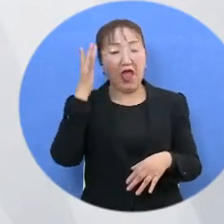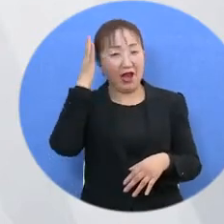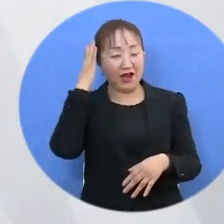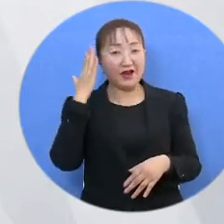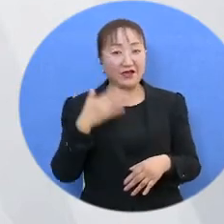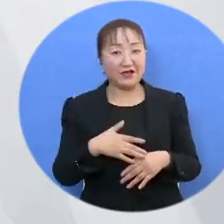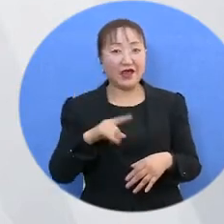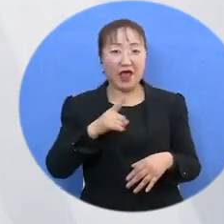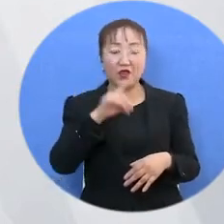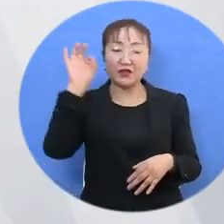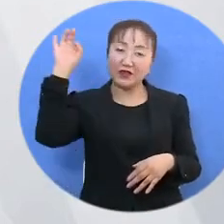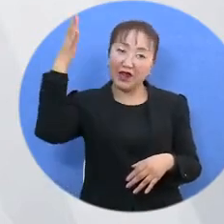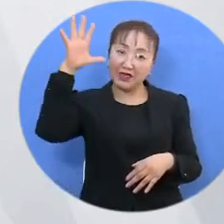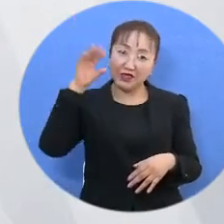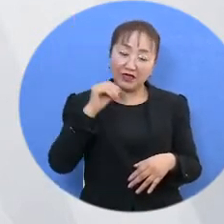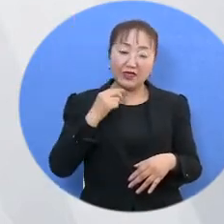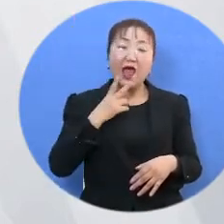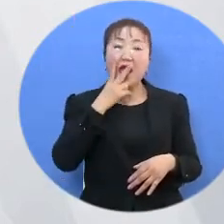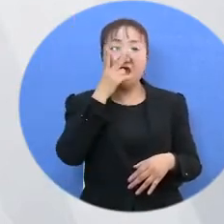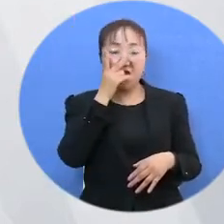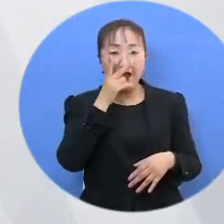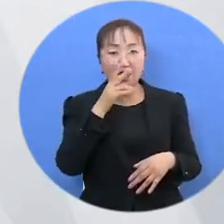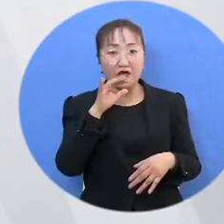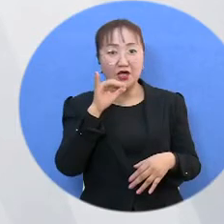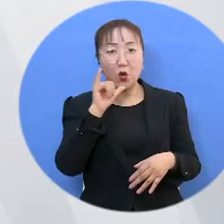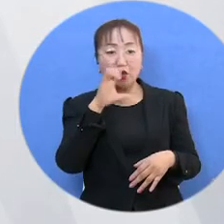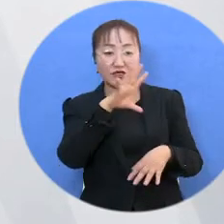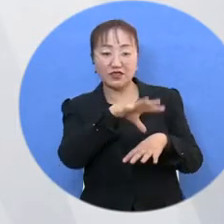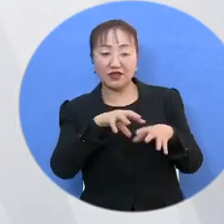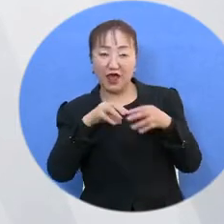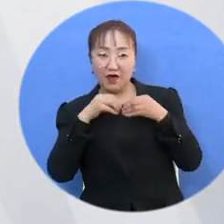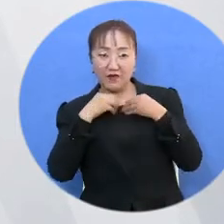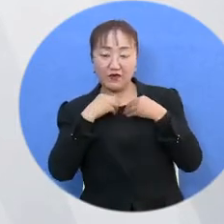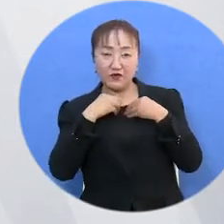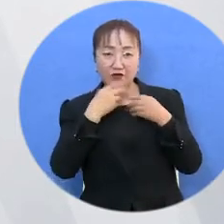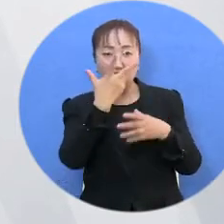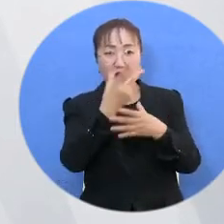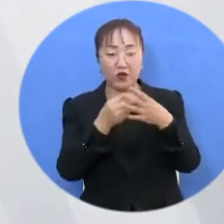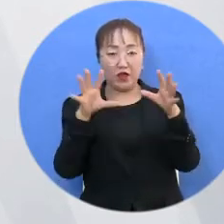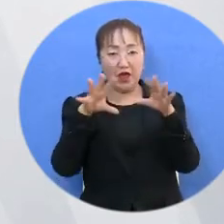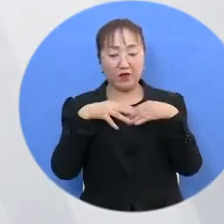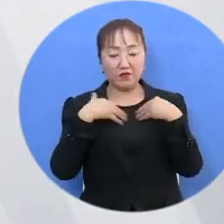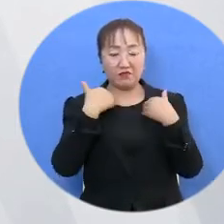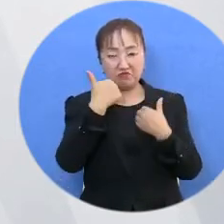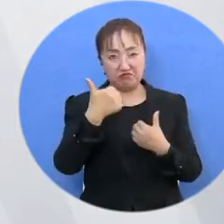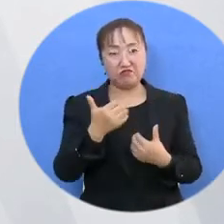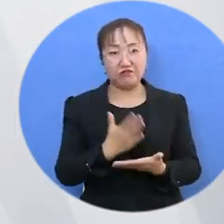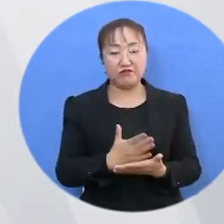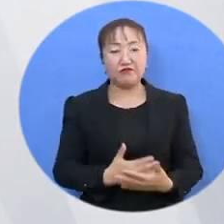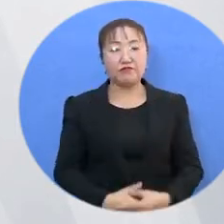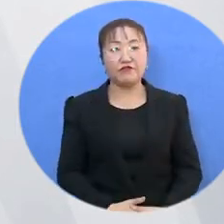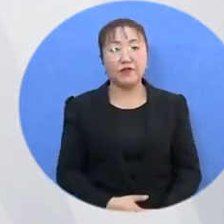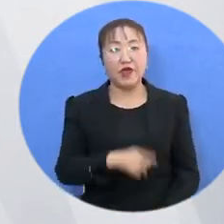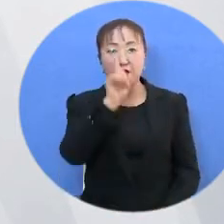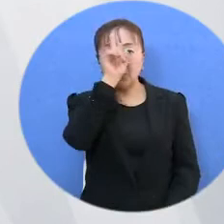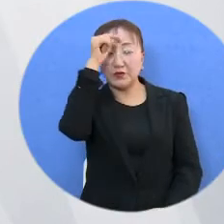гэвэл нарны гэрлийг, агаарыг хамт авдаг учраас байгалийн хүчин зүйлд энгийн арга юм аа. За, ингээд эрүүл мэндийн